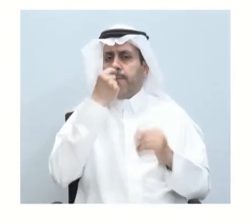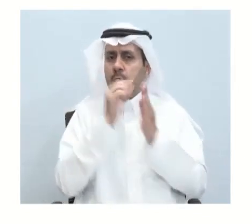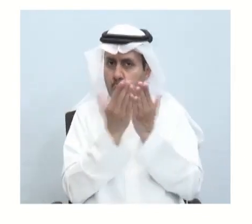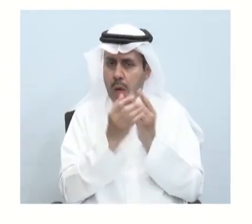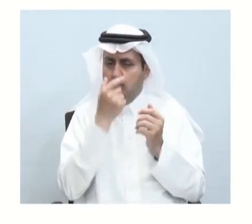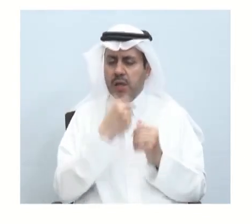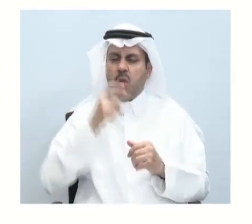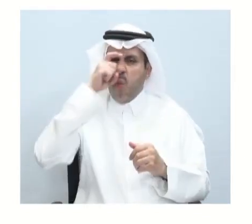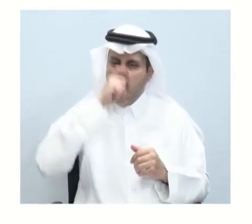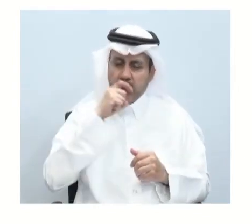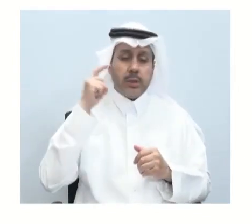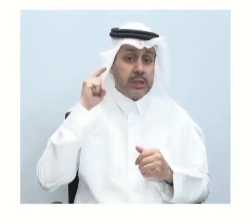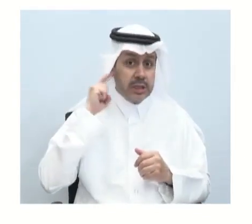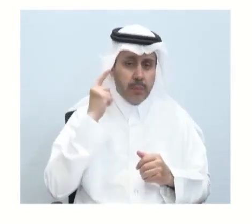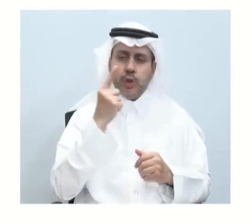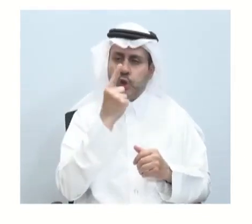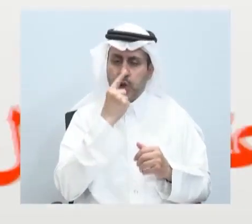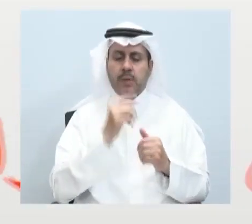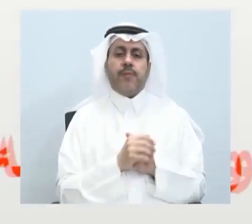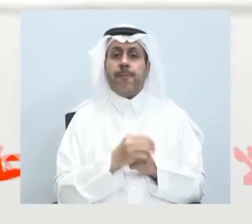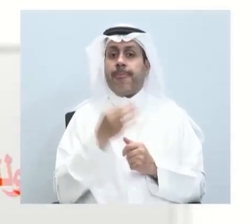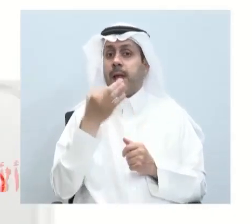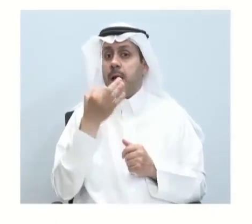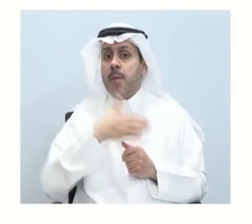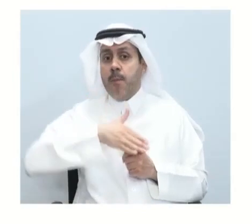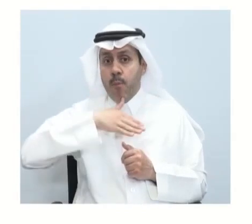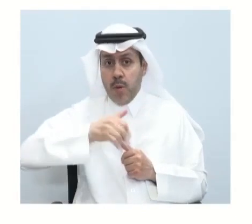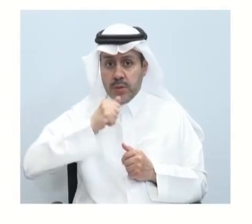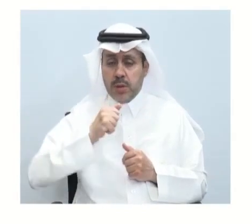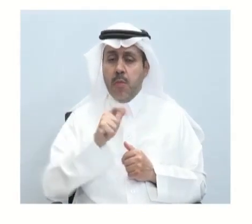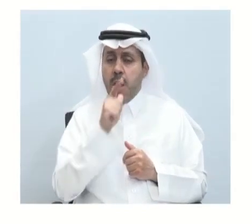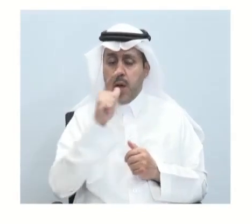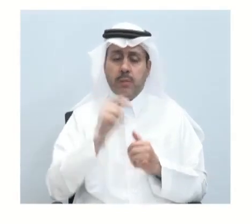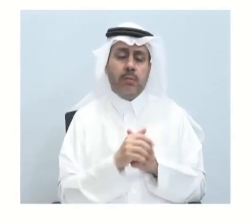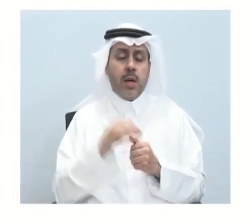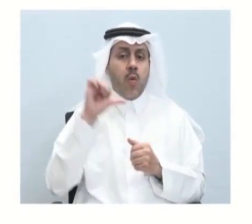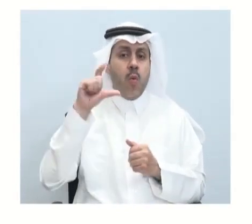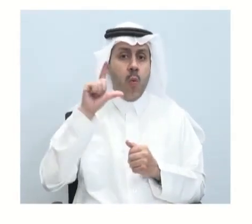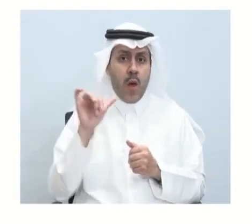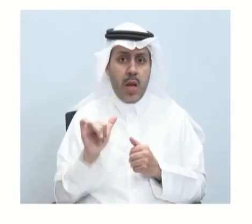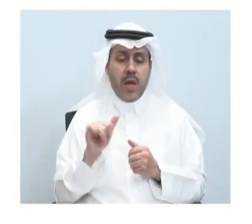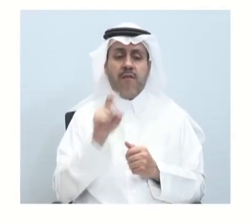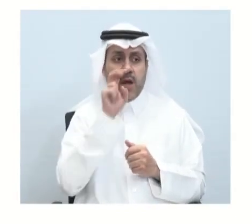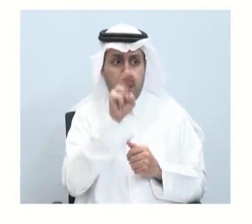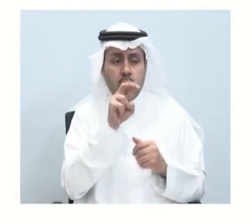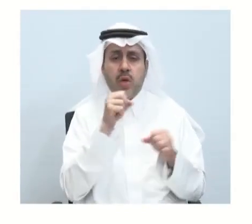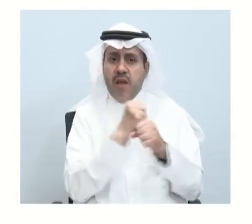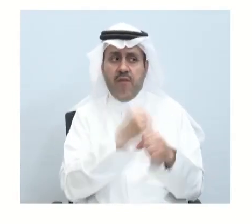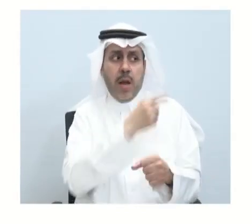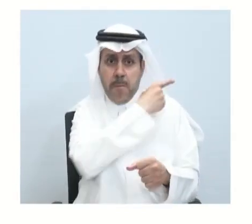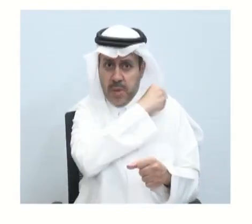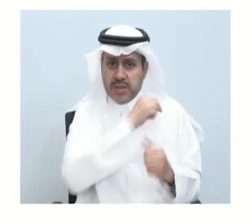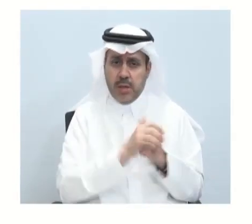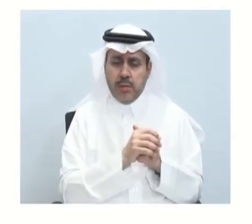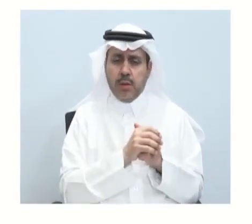الامر فان النبي عليه الصلاه والسلام قال تاملوا معي اخواني واخواتي الا من ولي عليه وال فراه ياتي شيئا من معصيه